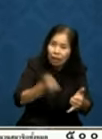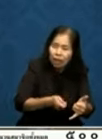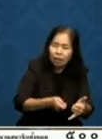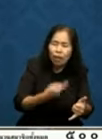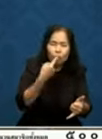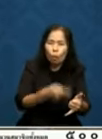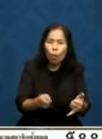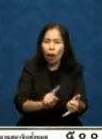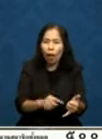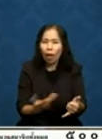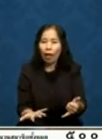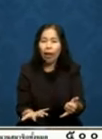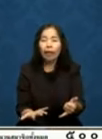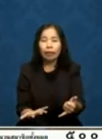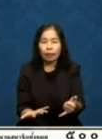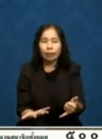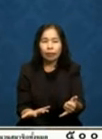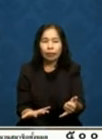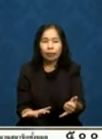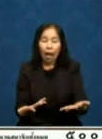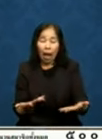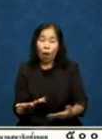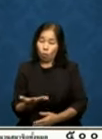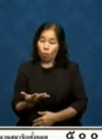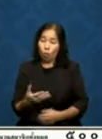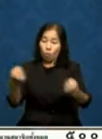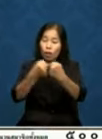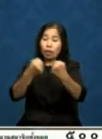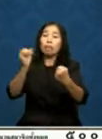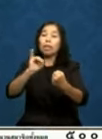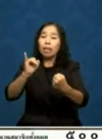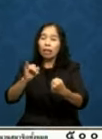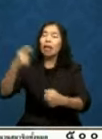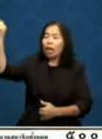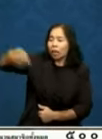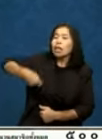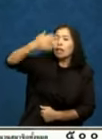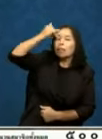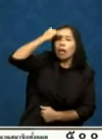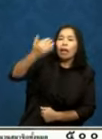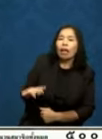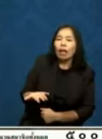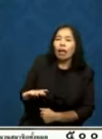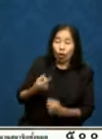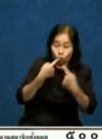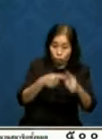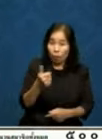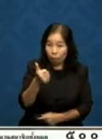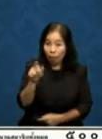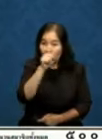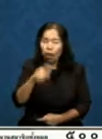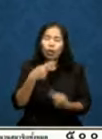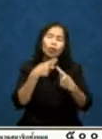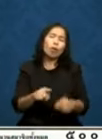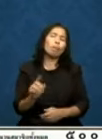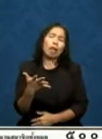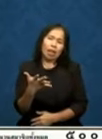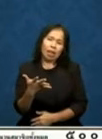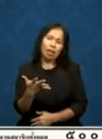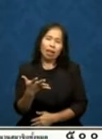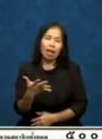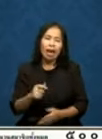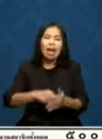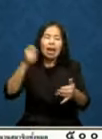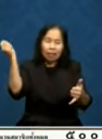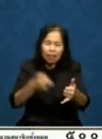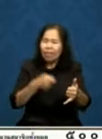อกเขายังไงอันไหนมามีบอกว่าตีกันไม่ดีไงครับแล้วมามีตีผมทำไมครับคุณตอบเขาได้ไหมคะก็ตอบไม่ได้เพราะฉะนั้นฉันก็ยังยืนยันว่าการตี